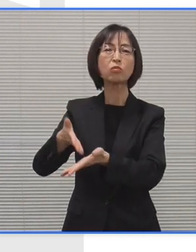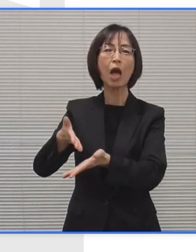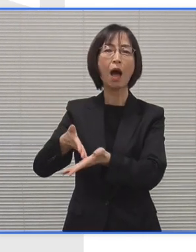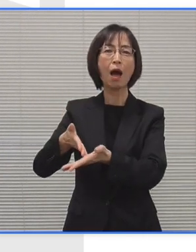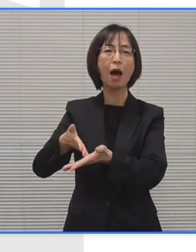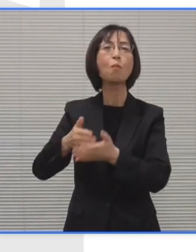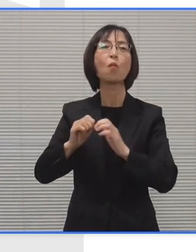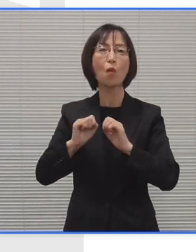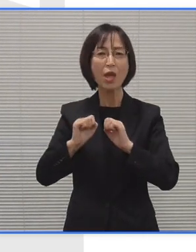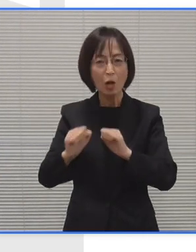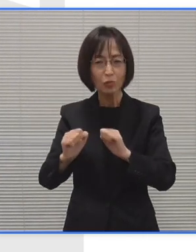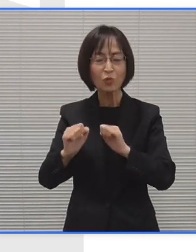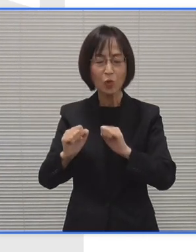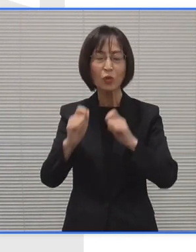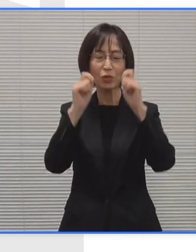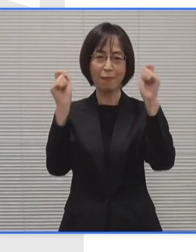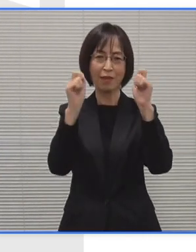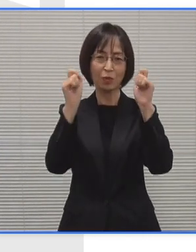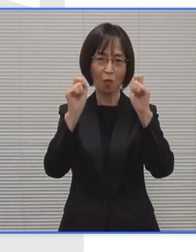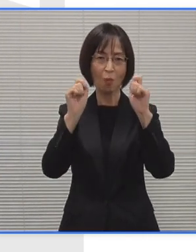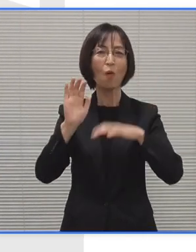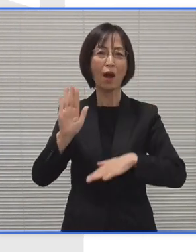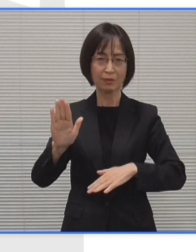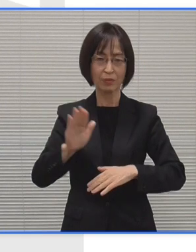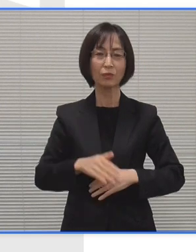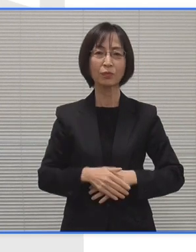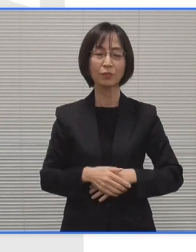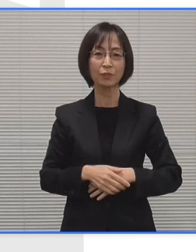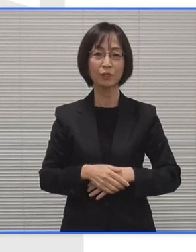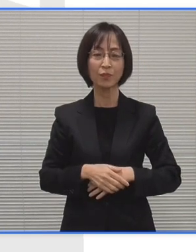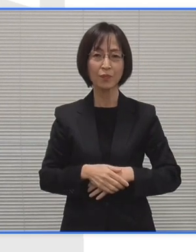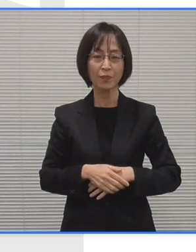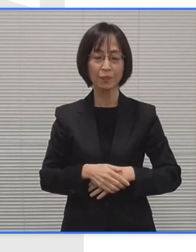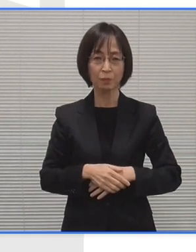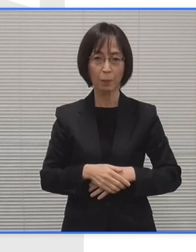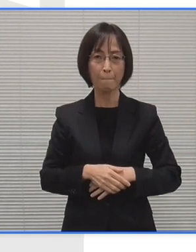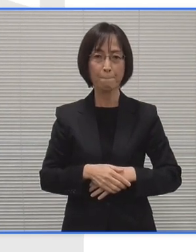といった音楽イベントを行います。また、